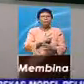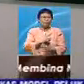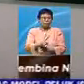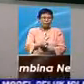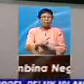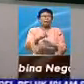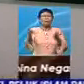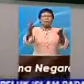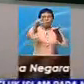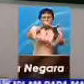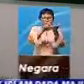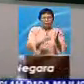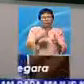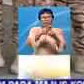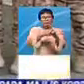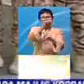Lubnan melaporkan.